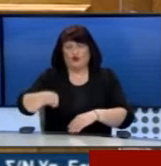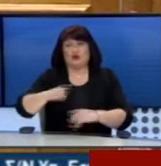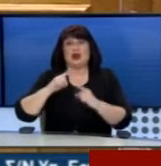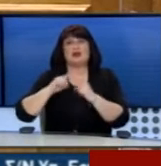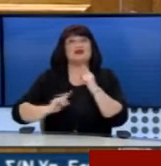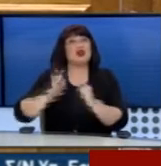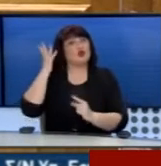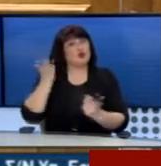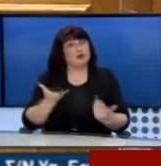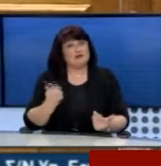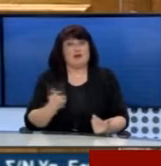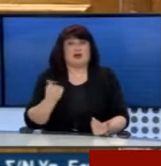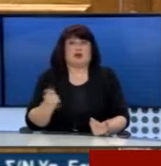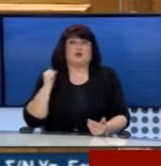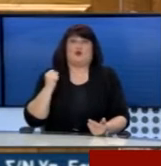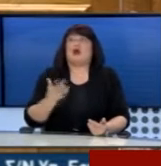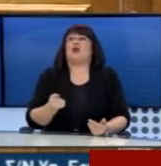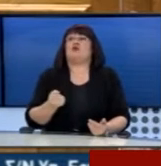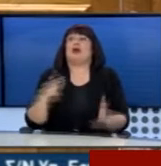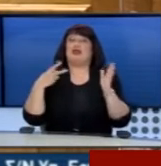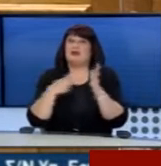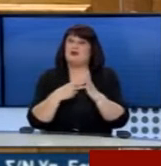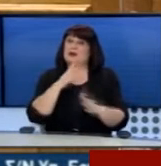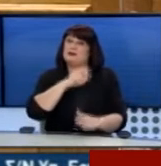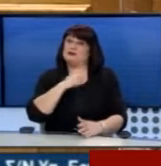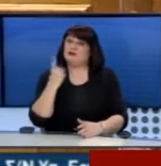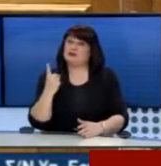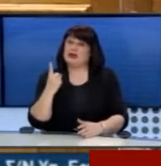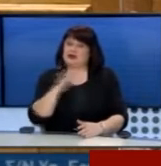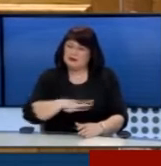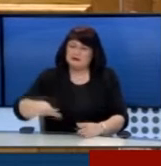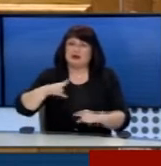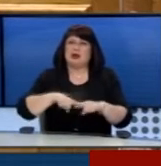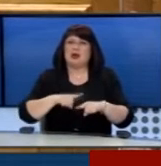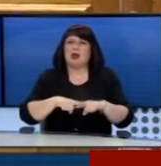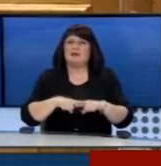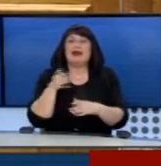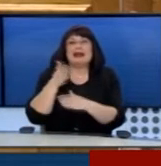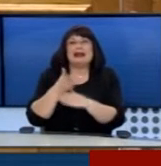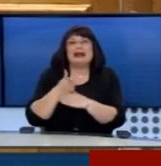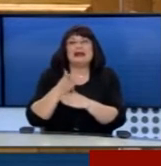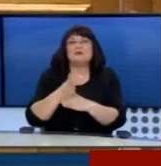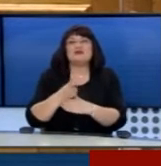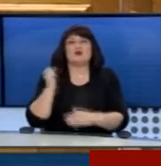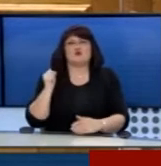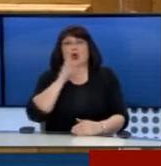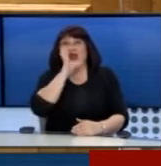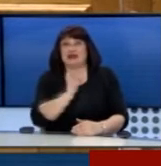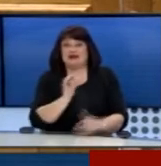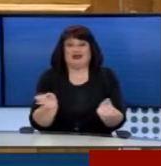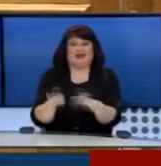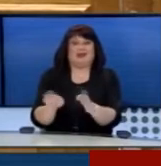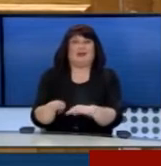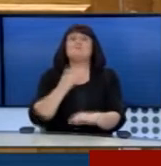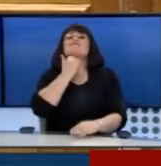της τεχνολογίας, το 2021 στη χώρα μας να κρύψεις ισχυρές αλήθειες.